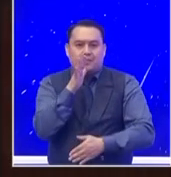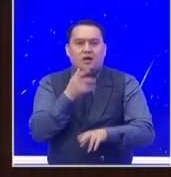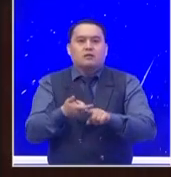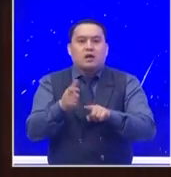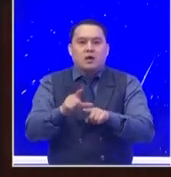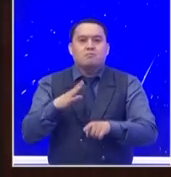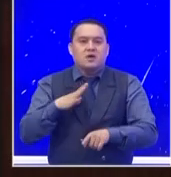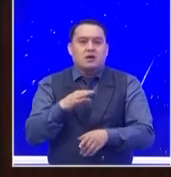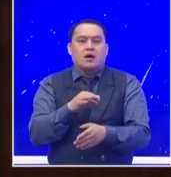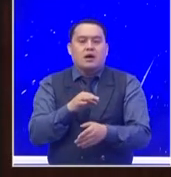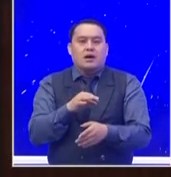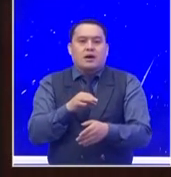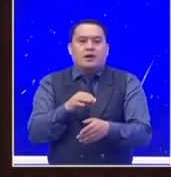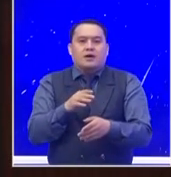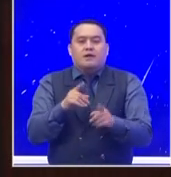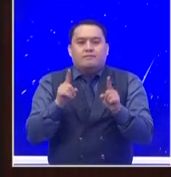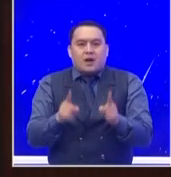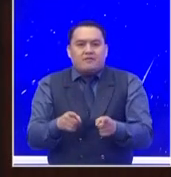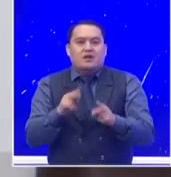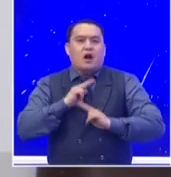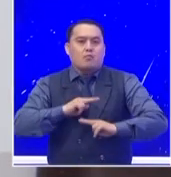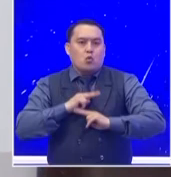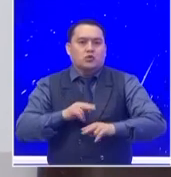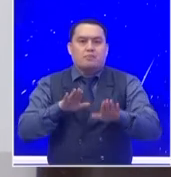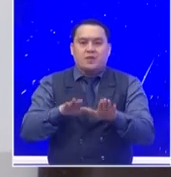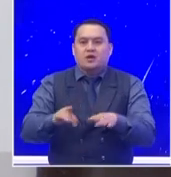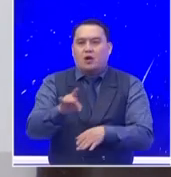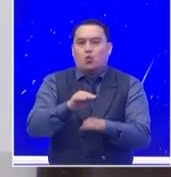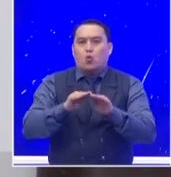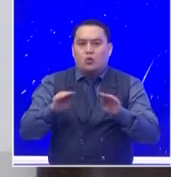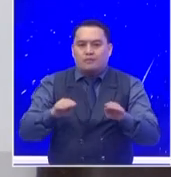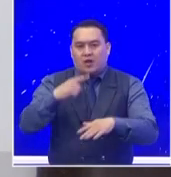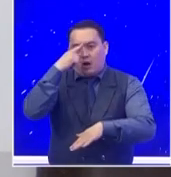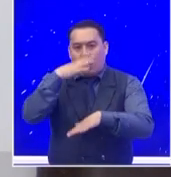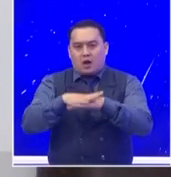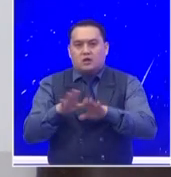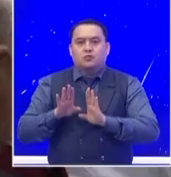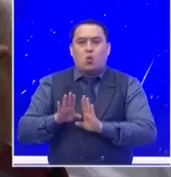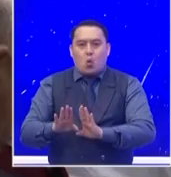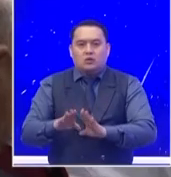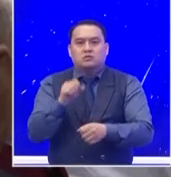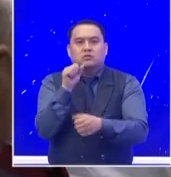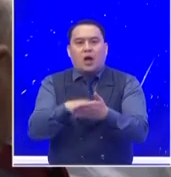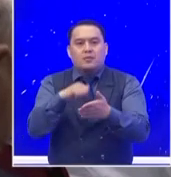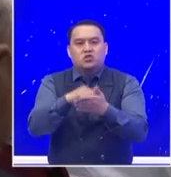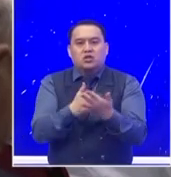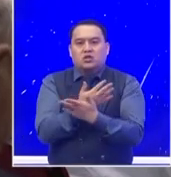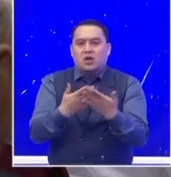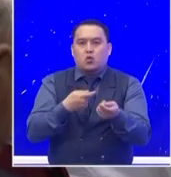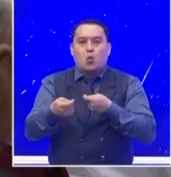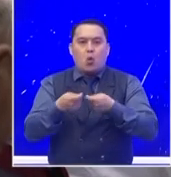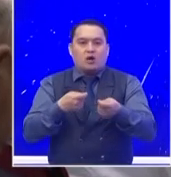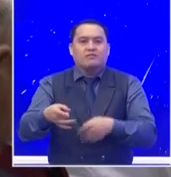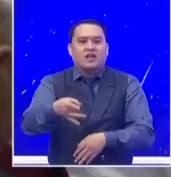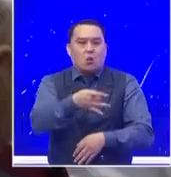Также ими были отмечены пробелы в работе местных властей на районном уровне. Лязат Турлашев сделал замечание рядом